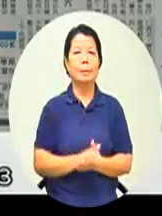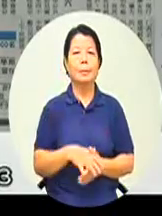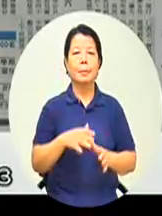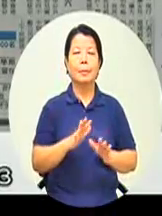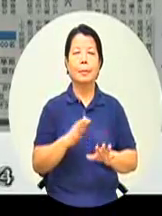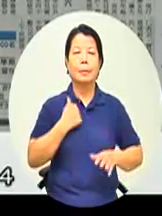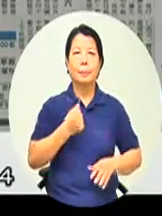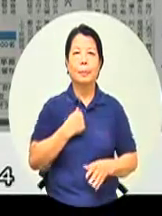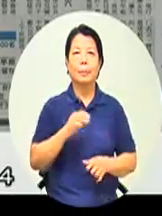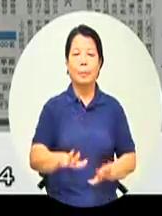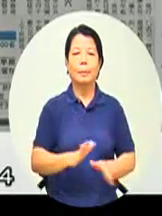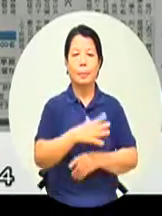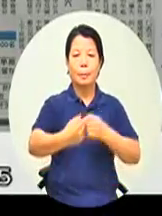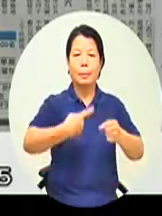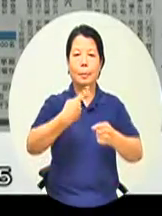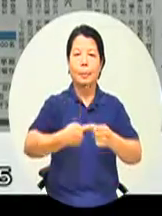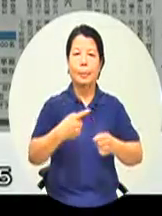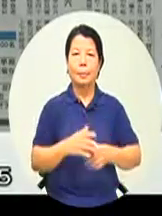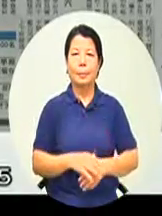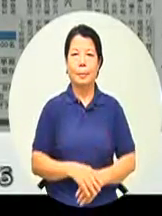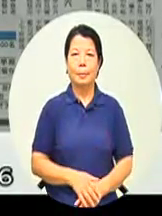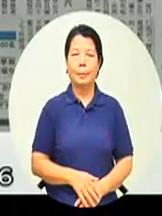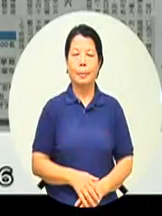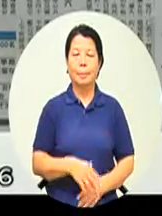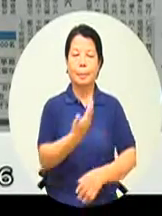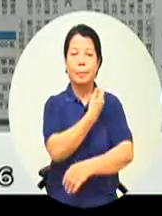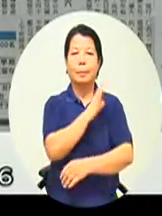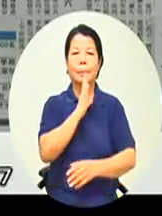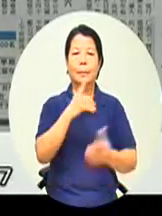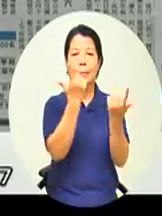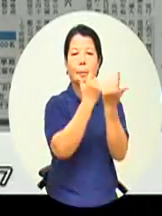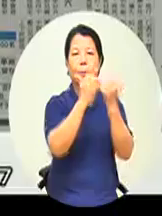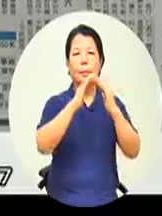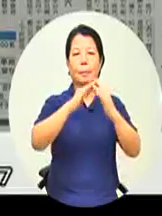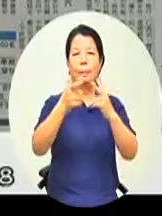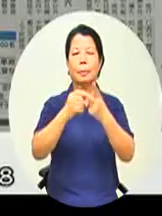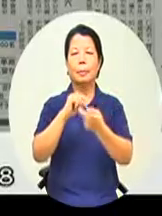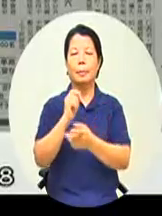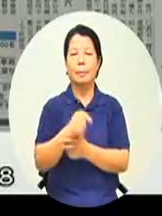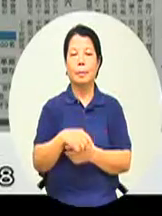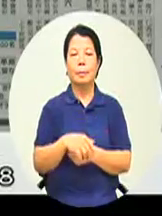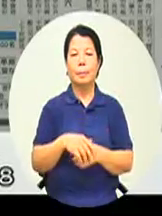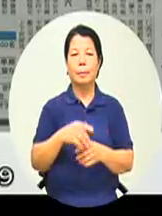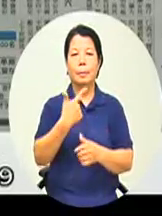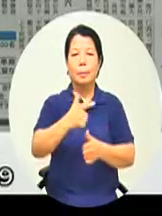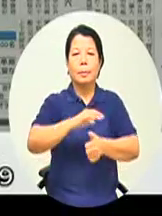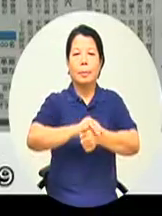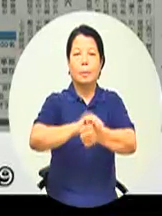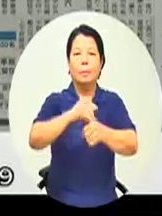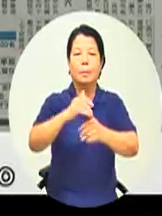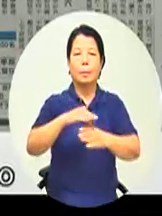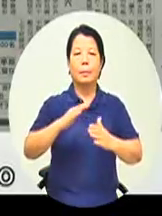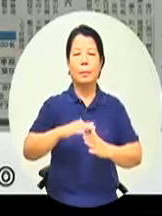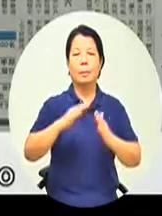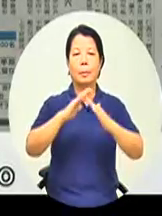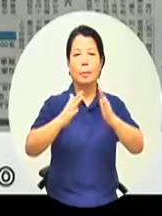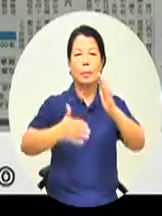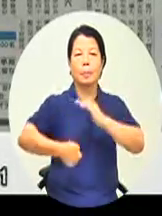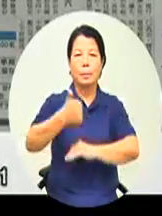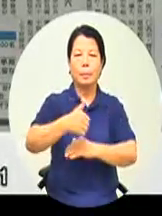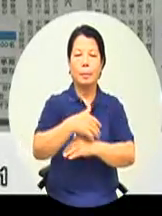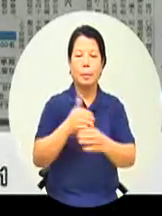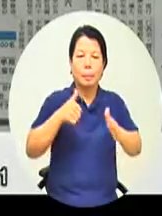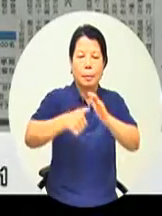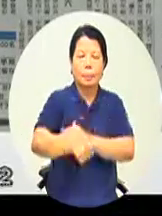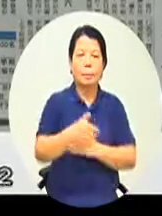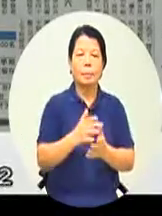道在今年不管是台北市或者是属于六都的家长想要进到